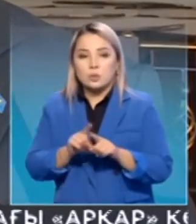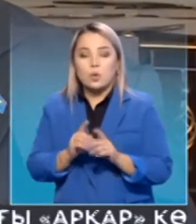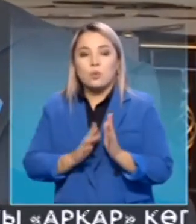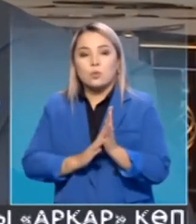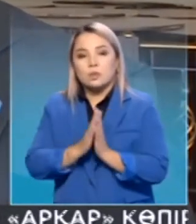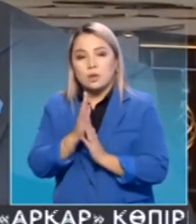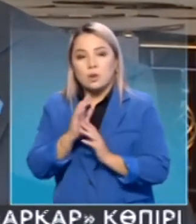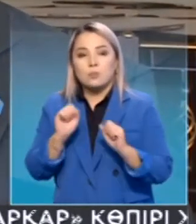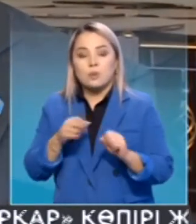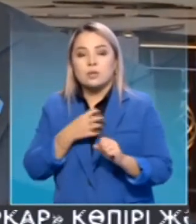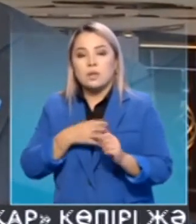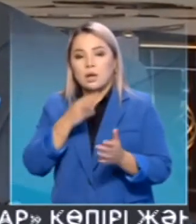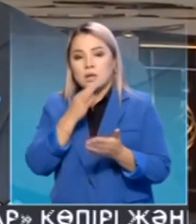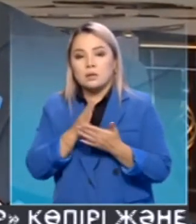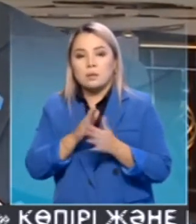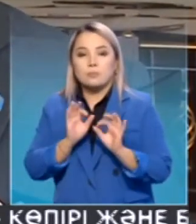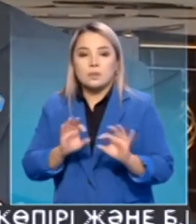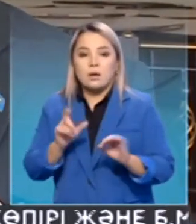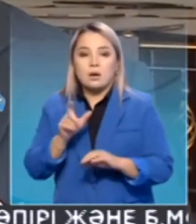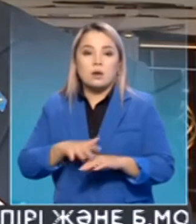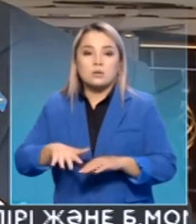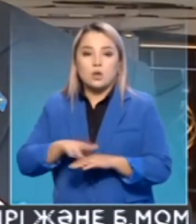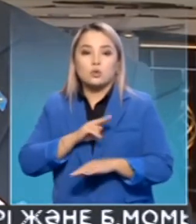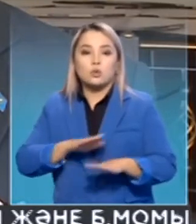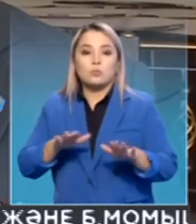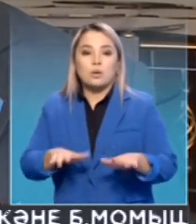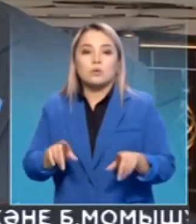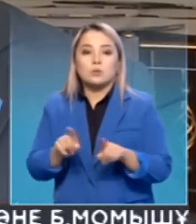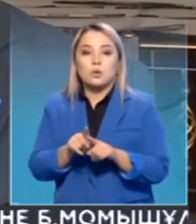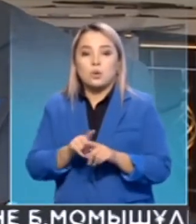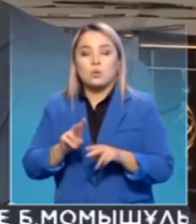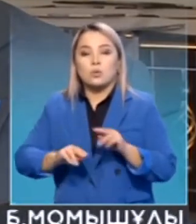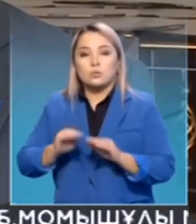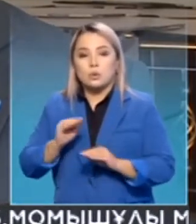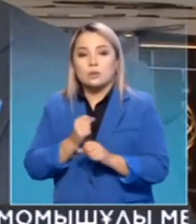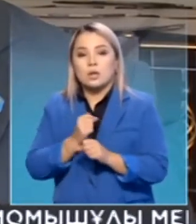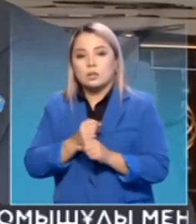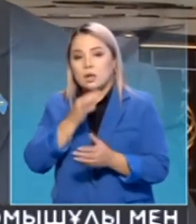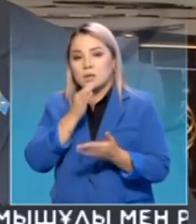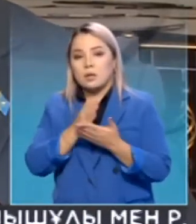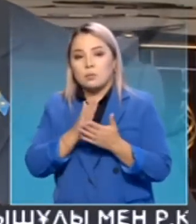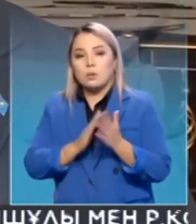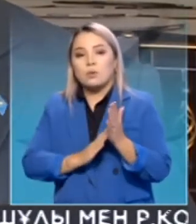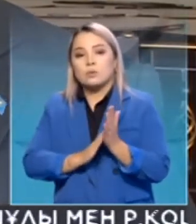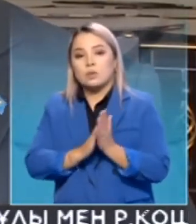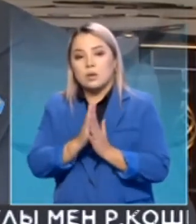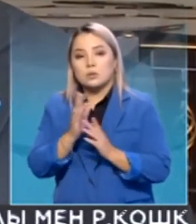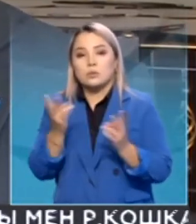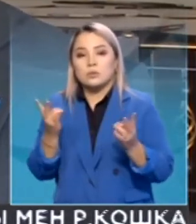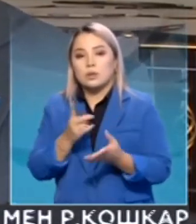маңызды бөлігі екені рас. Ал халықтың жұмыс орындарын құруға деген сұранысын қанағаттандыру үшін өсім қажет.